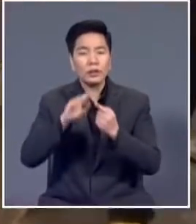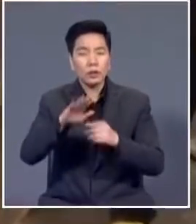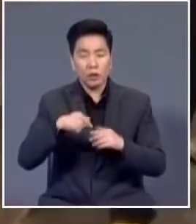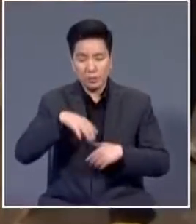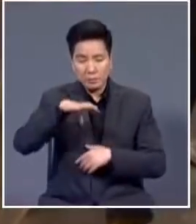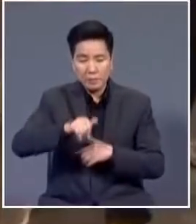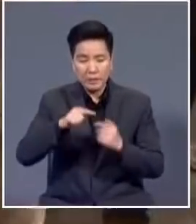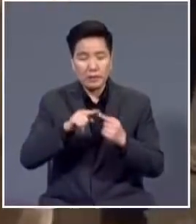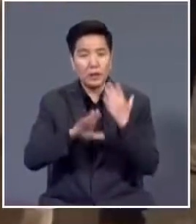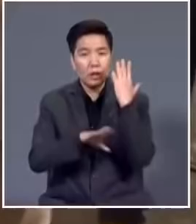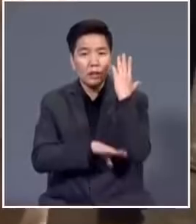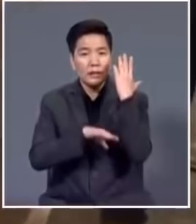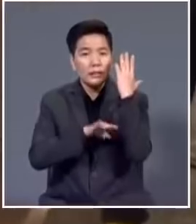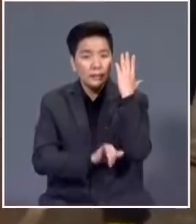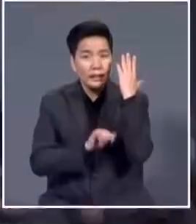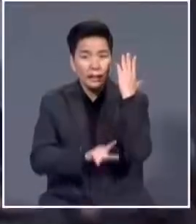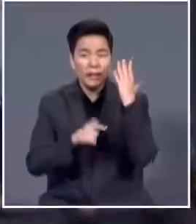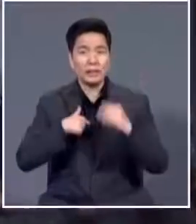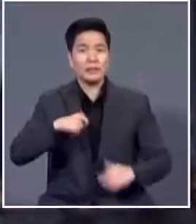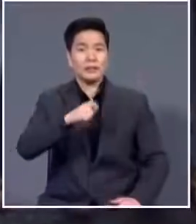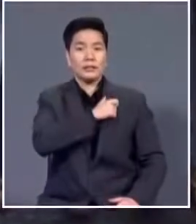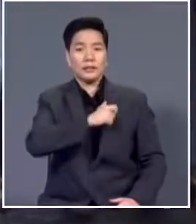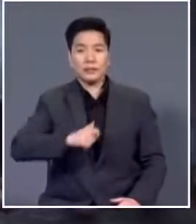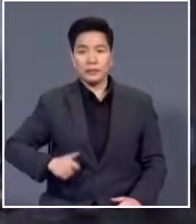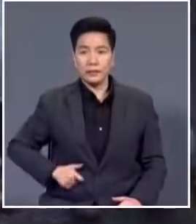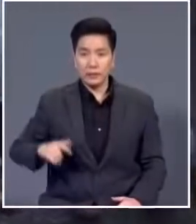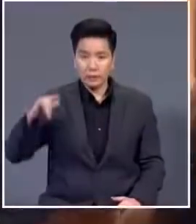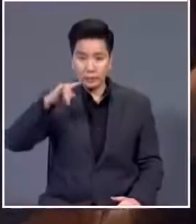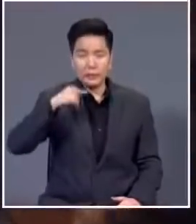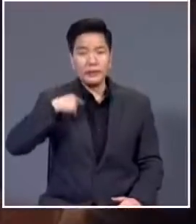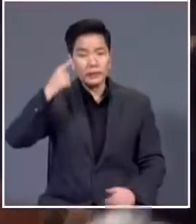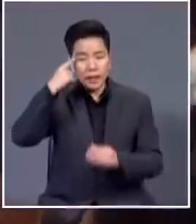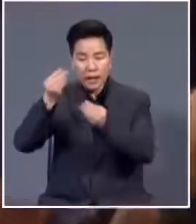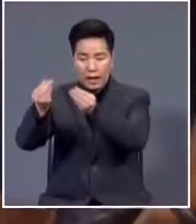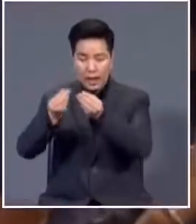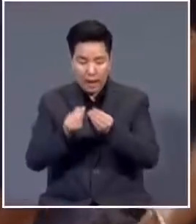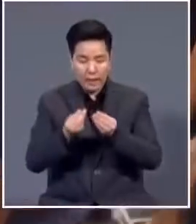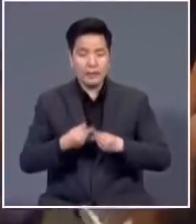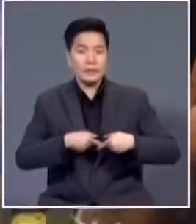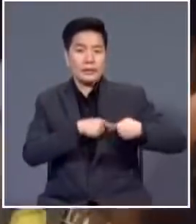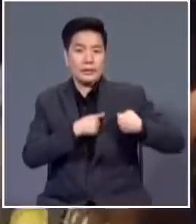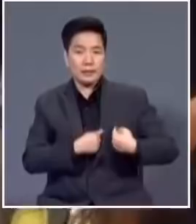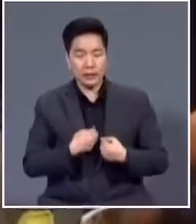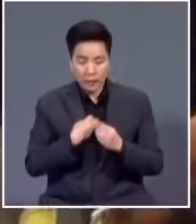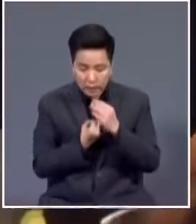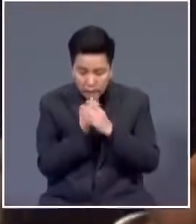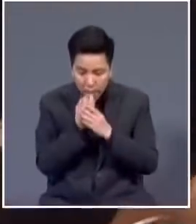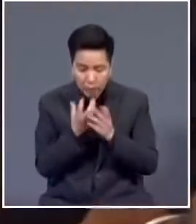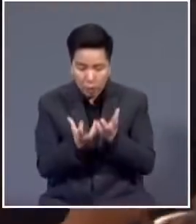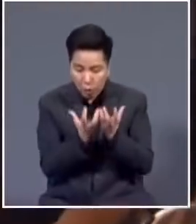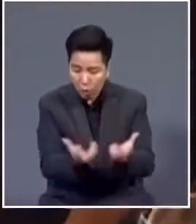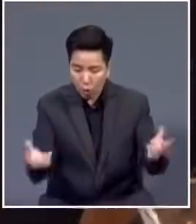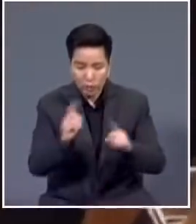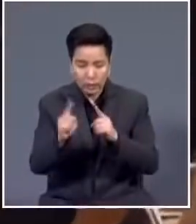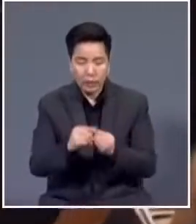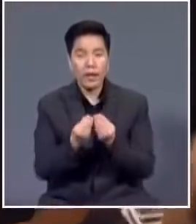ที่ผ่านมาสมเด็จพระเจ้าอยู่หัวทรงพระกรุณาโปรดเกล้าโปรดกระหม่อมพระราชทานกำลังใจดอกไม้และสิ่งของพระราชทาน